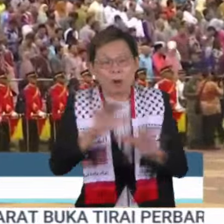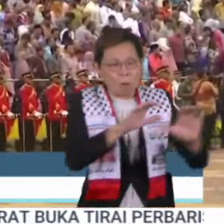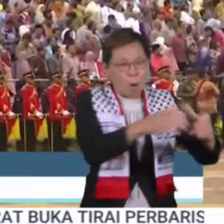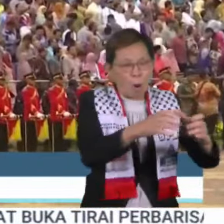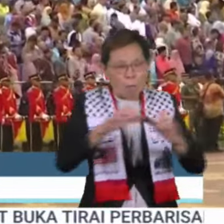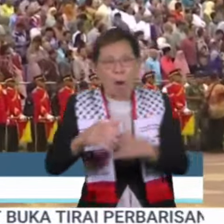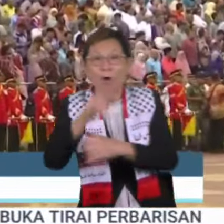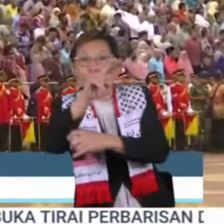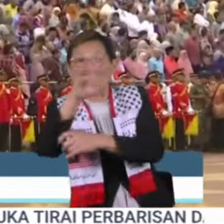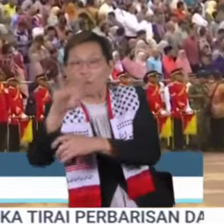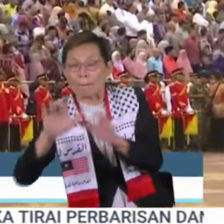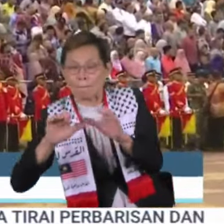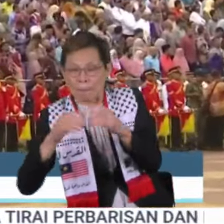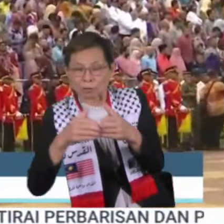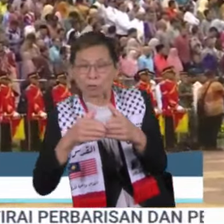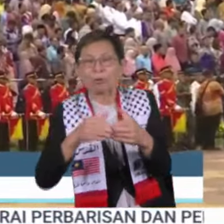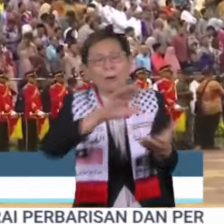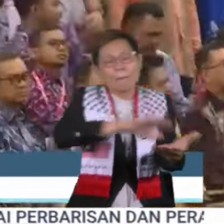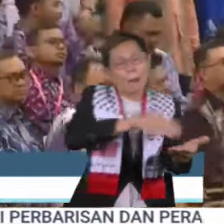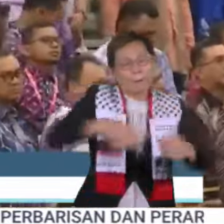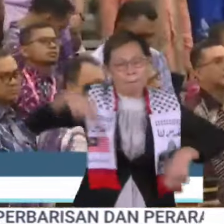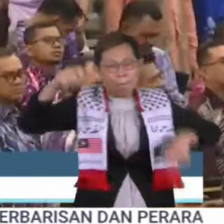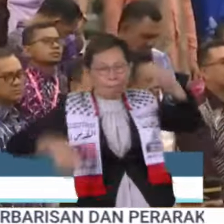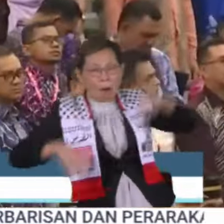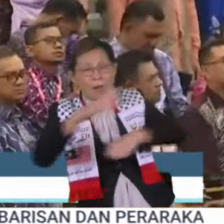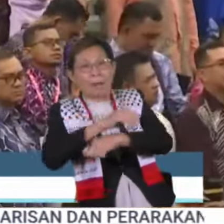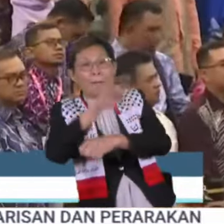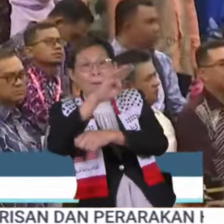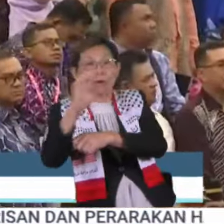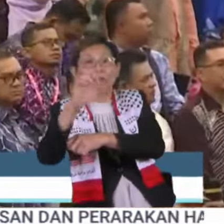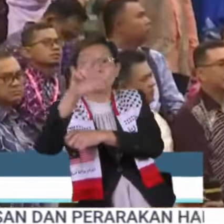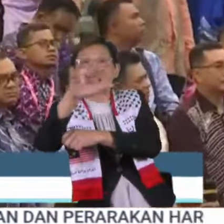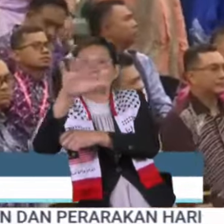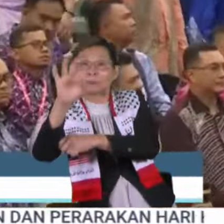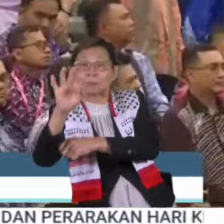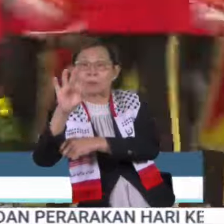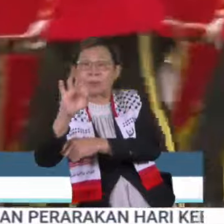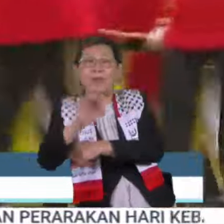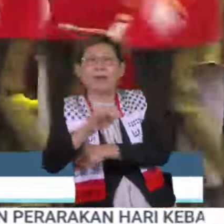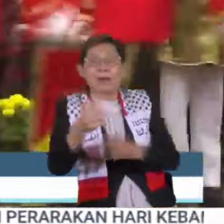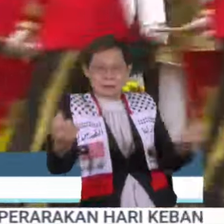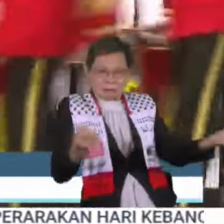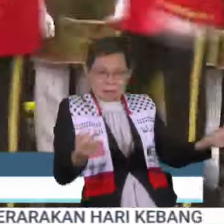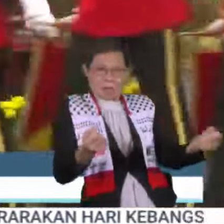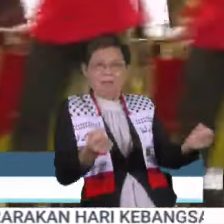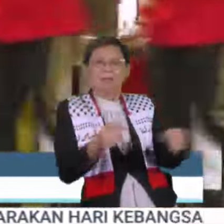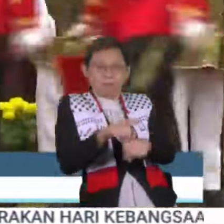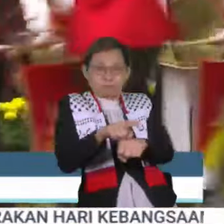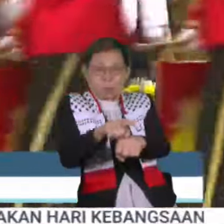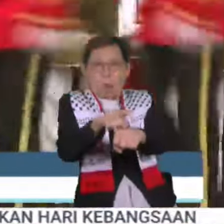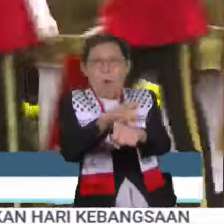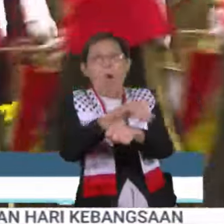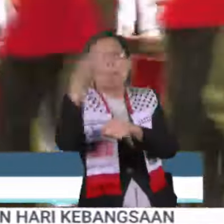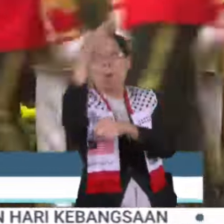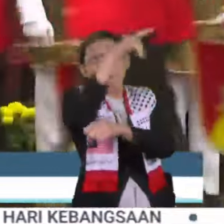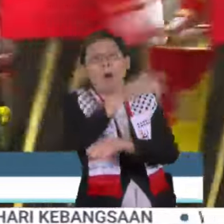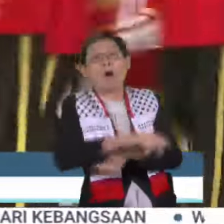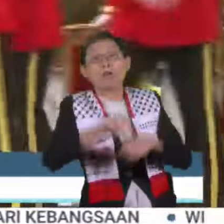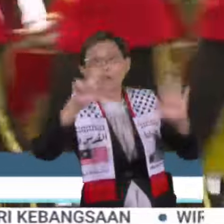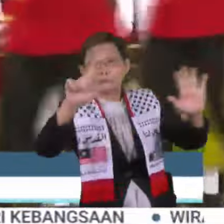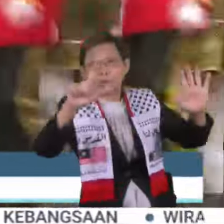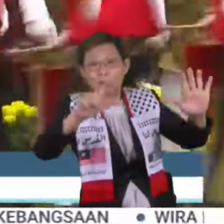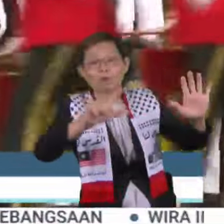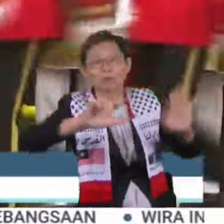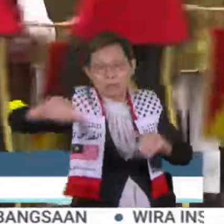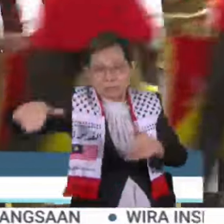kontinjen, 24 pasukan pancaragam dan 439 aset ketenteraan. 7 komponen perarakan